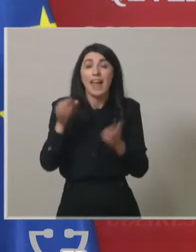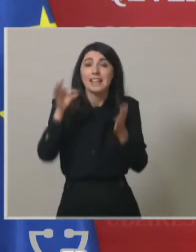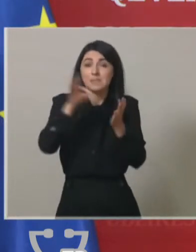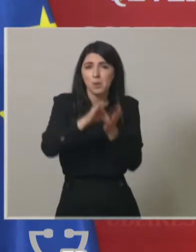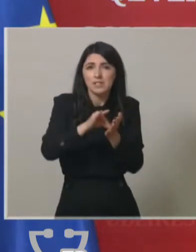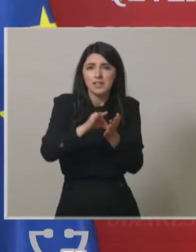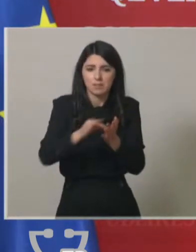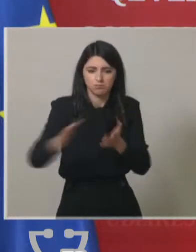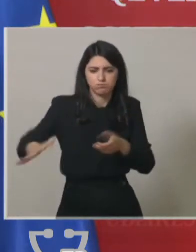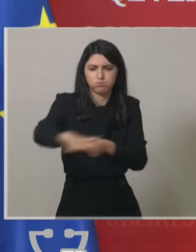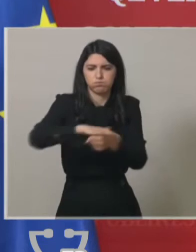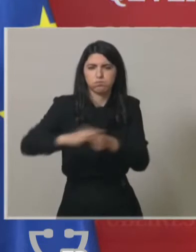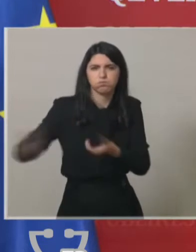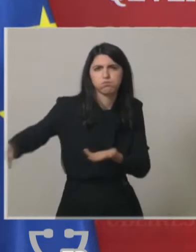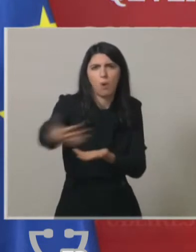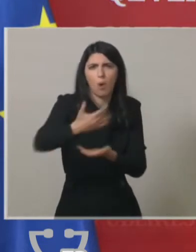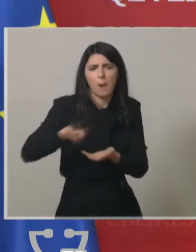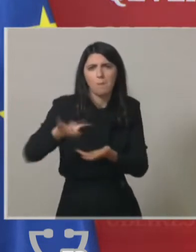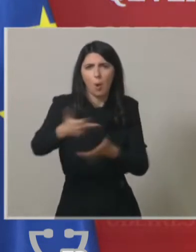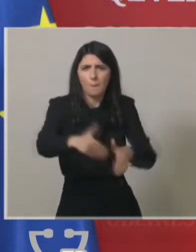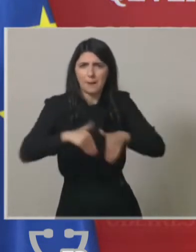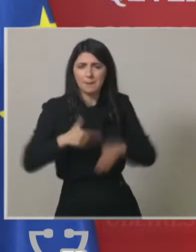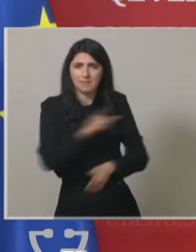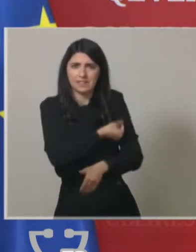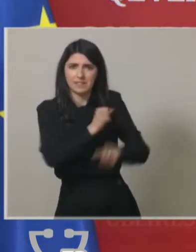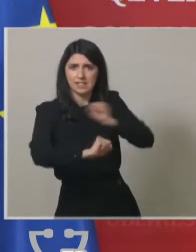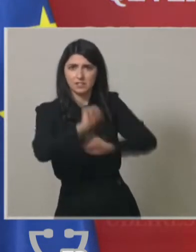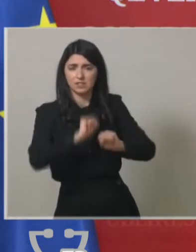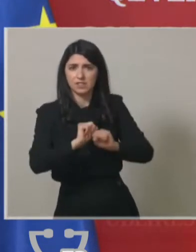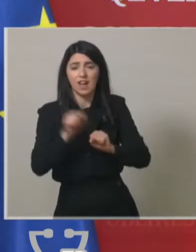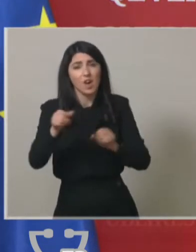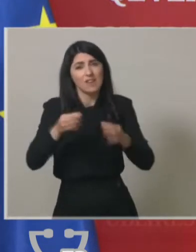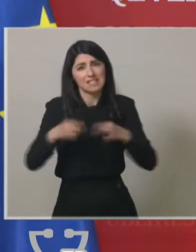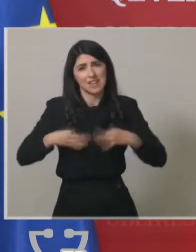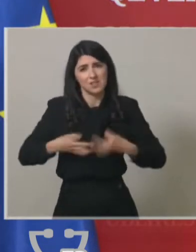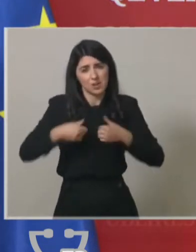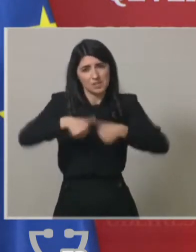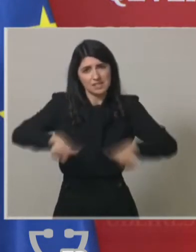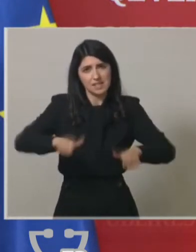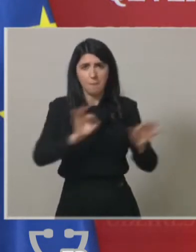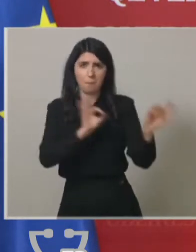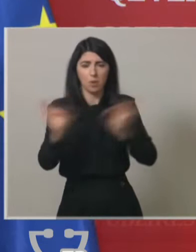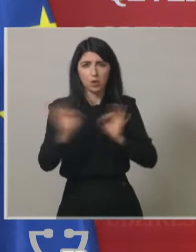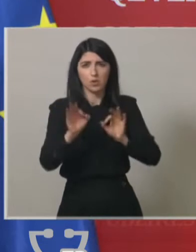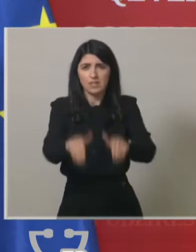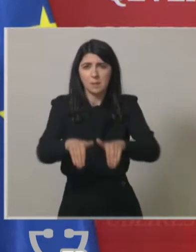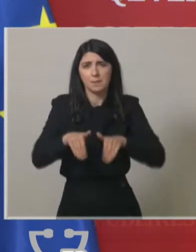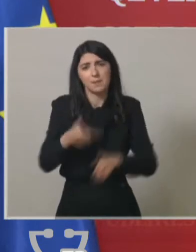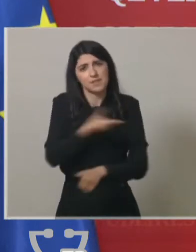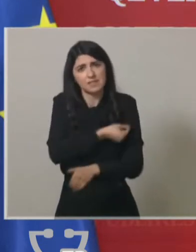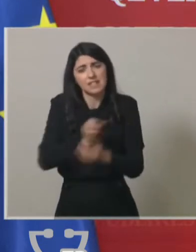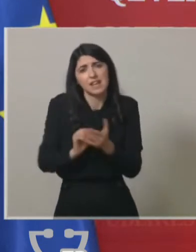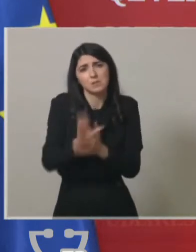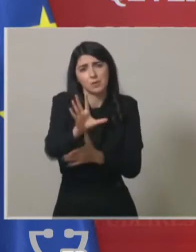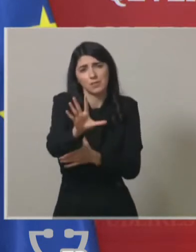поголем опфат со истата. Здравствениот систем е подготвен за прием, спроведување на вакцинацијата